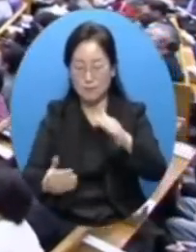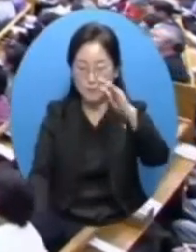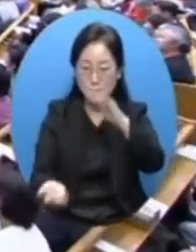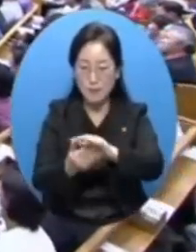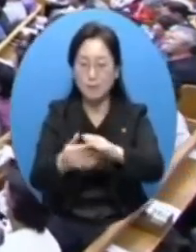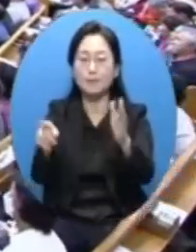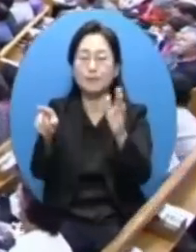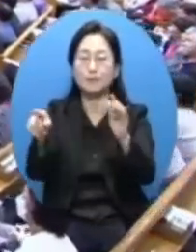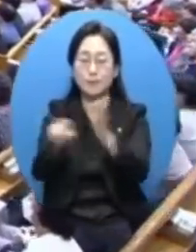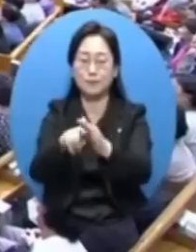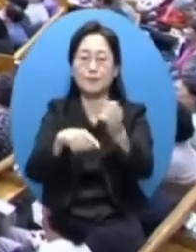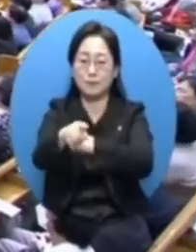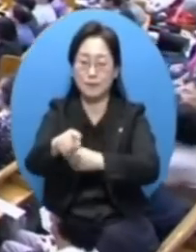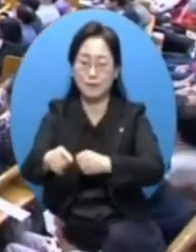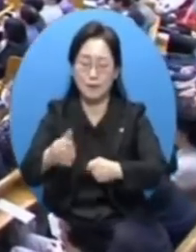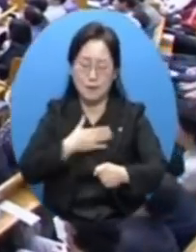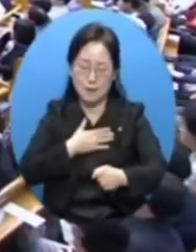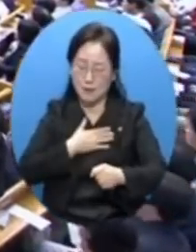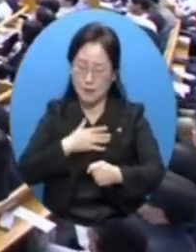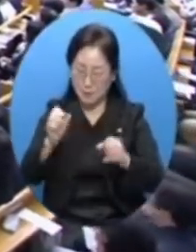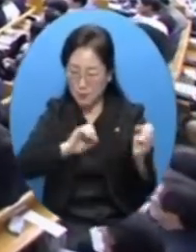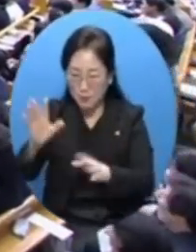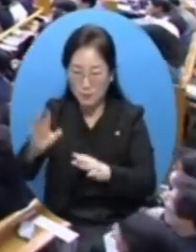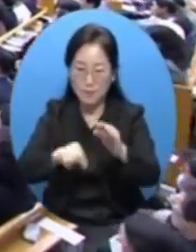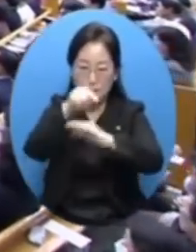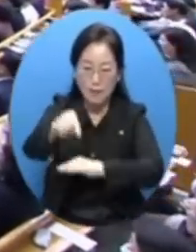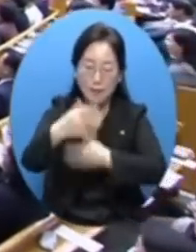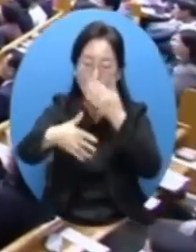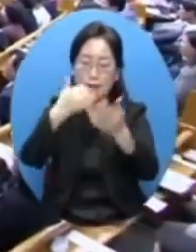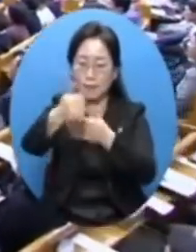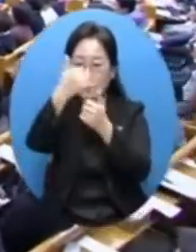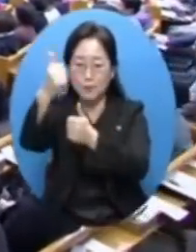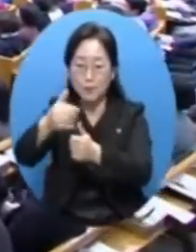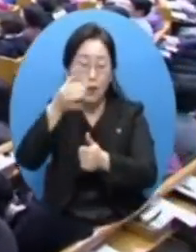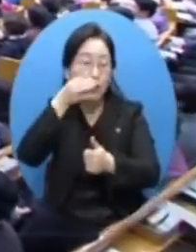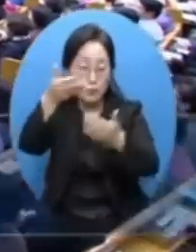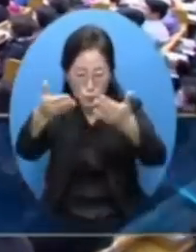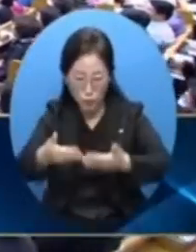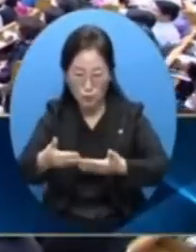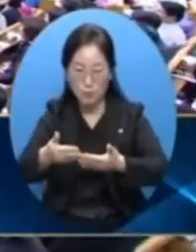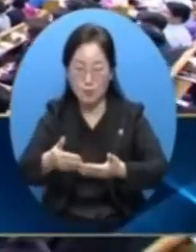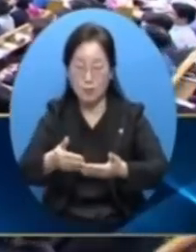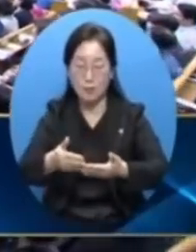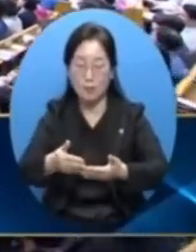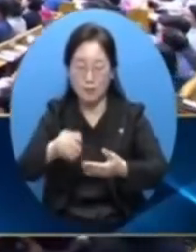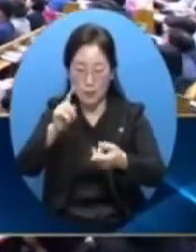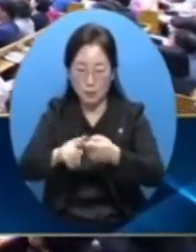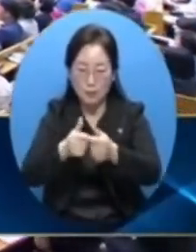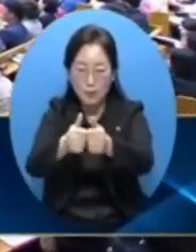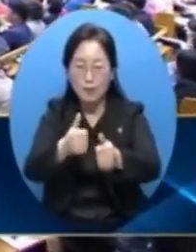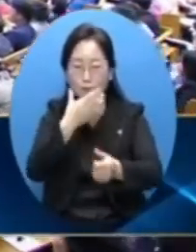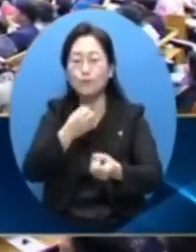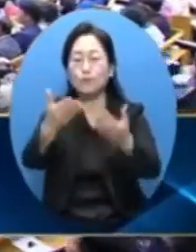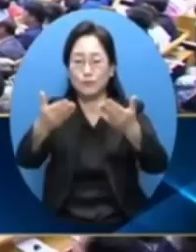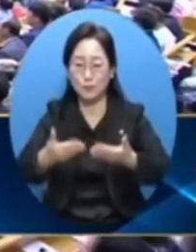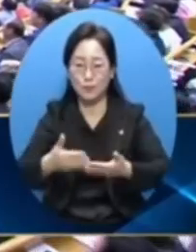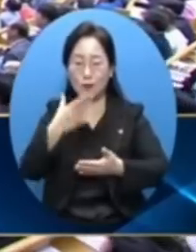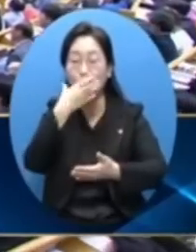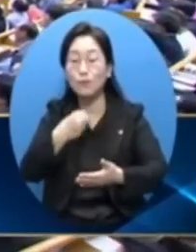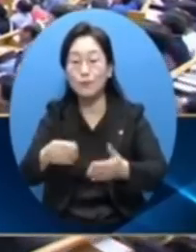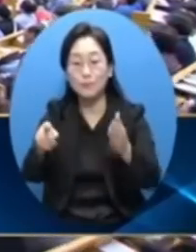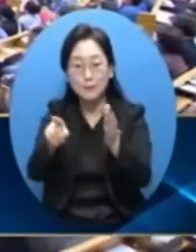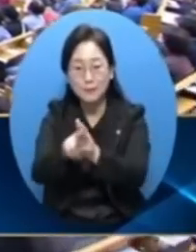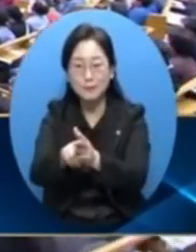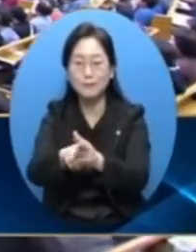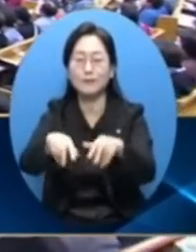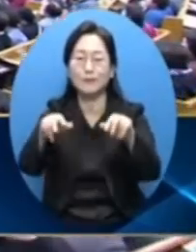나라는 공간에 뛰쳐나와서 믿음으로 나갈 때 하나님께서 무한대 축복을 우리에게 주십니다. 그래서 하나님께서 아브라함의 믿음을 이제